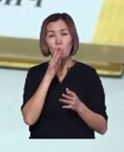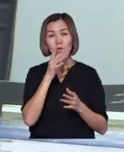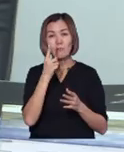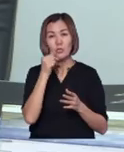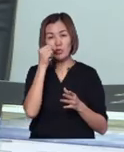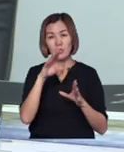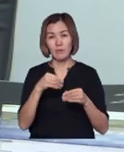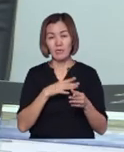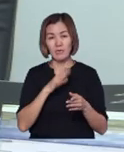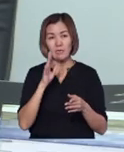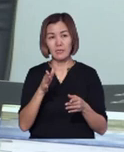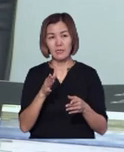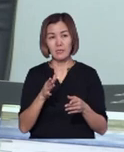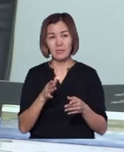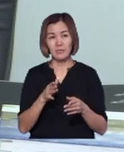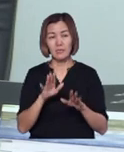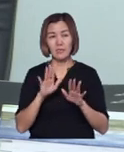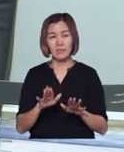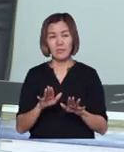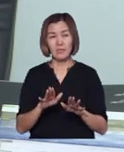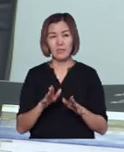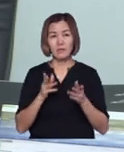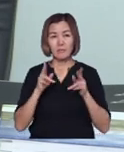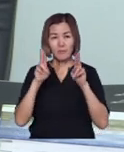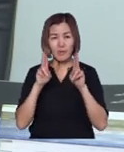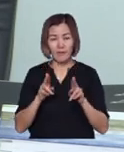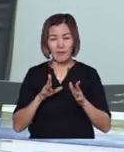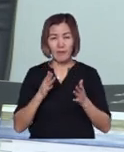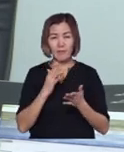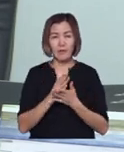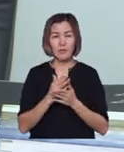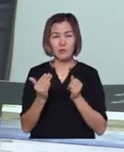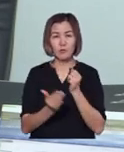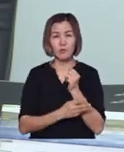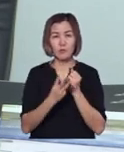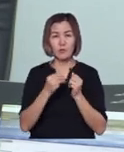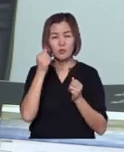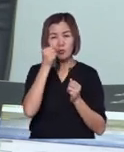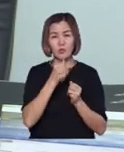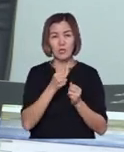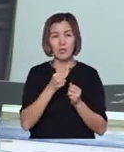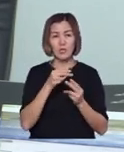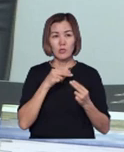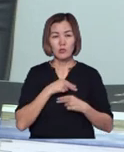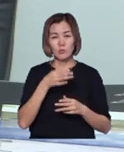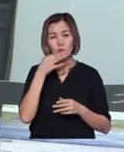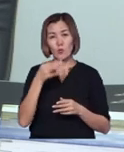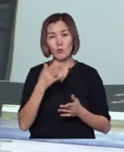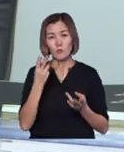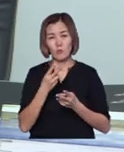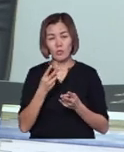беріледі. Тек талабы бар, жаңа диқаншыларымыздың соңғы 3 жылда жұмыс тәжірибесі болу керек.